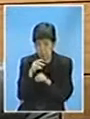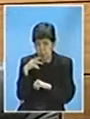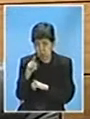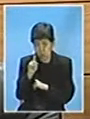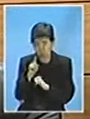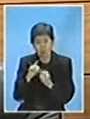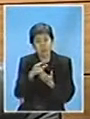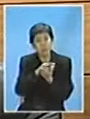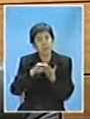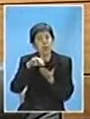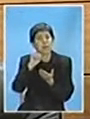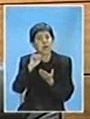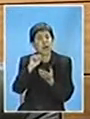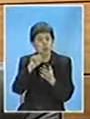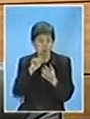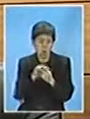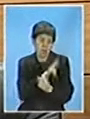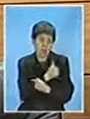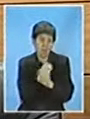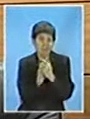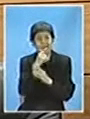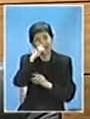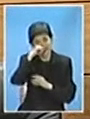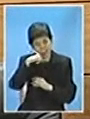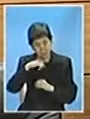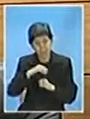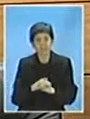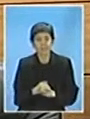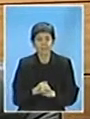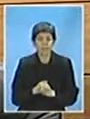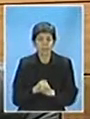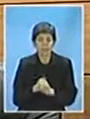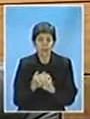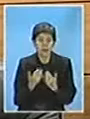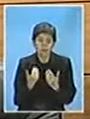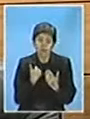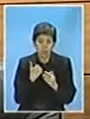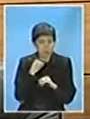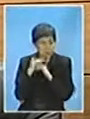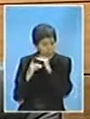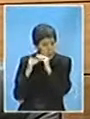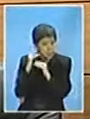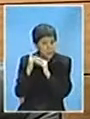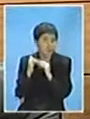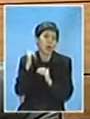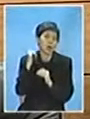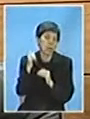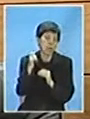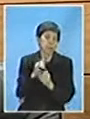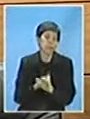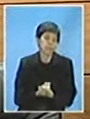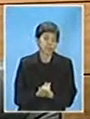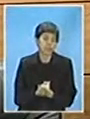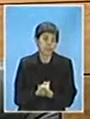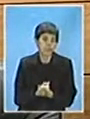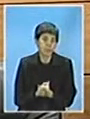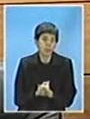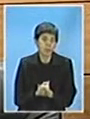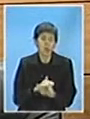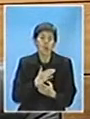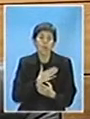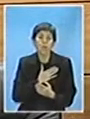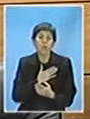ของสภาแพทย์แผนไทยประโยชน์ของวงการแพทย์แผนไทยที่จะโตขึ้นในอนาคตตรงนี้นะครับเพราะนั้นผ